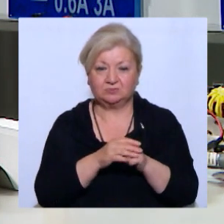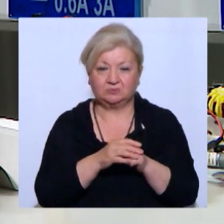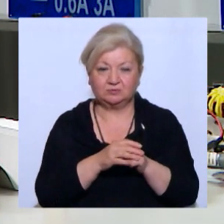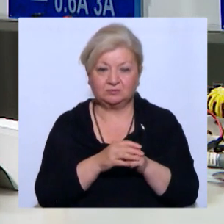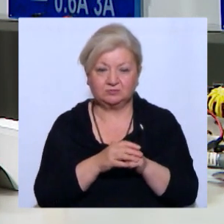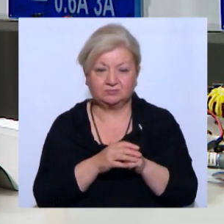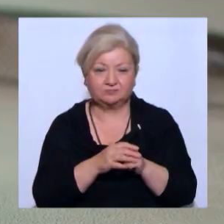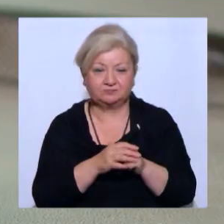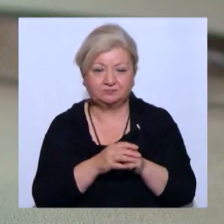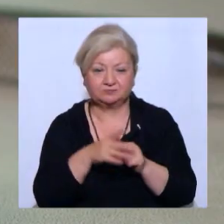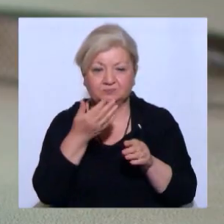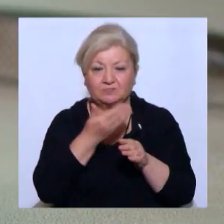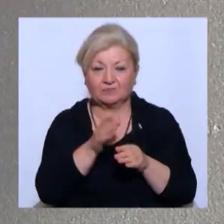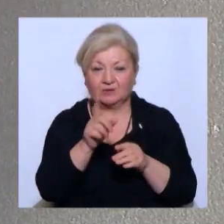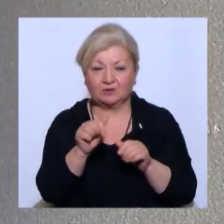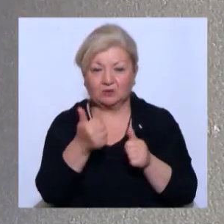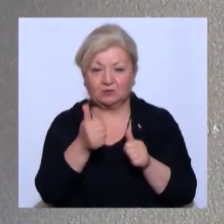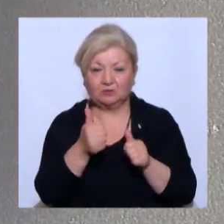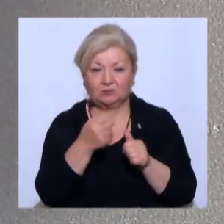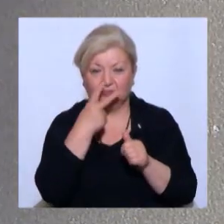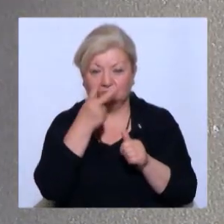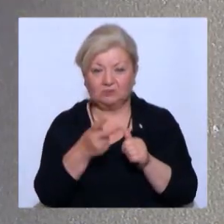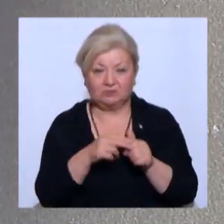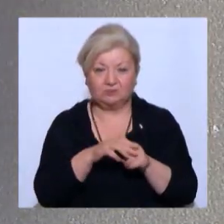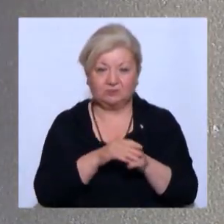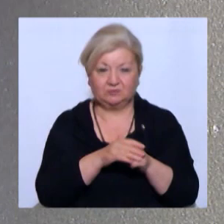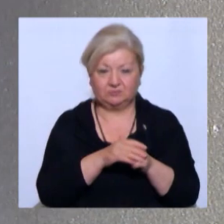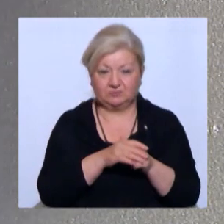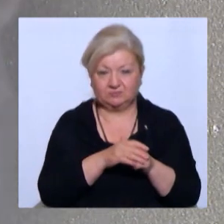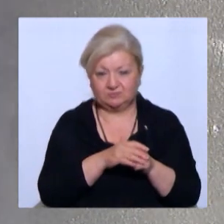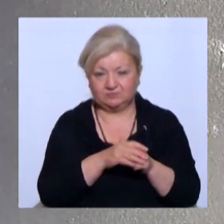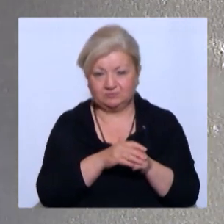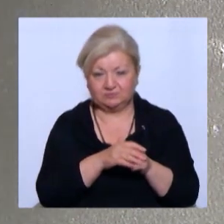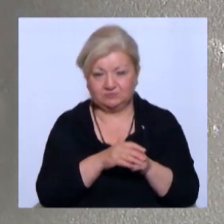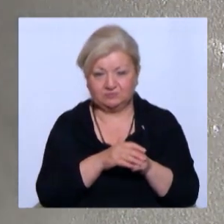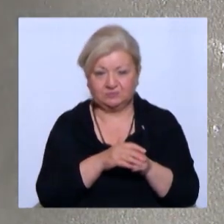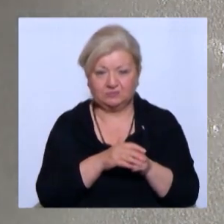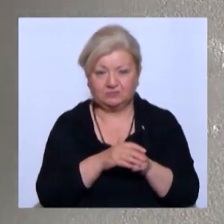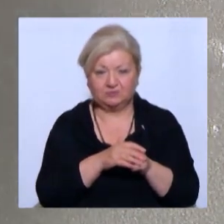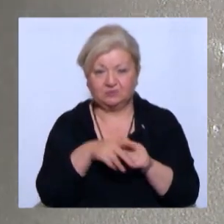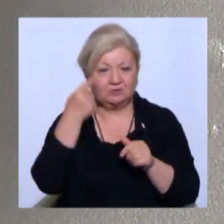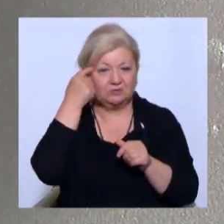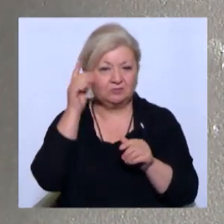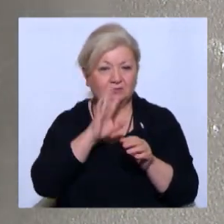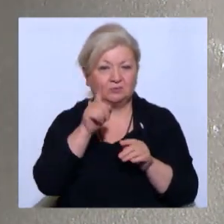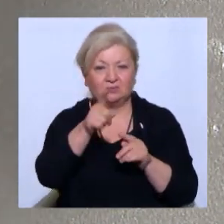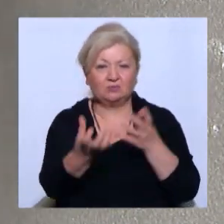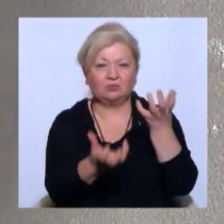ძაბვას და ნახოთ შემდგომი ეფექტი.